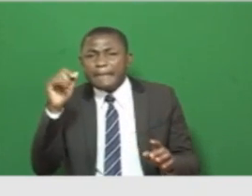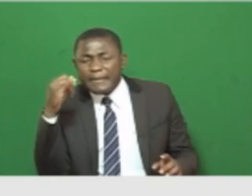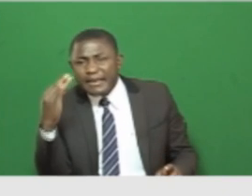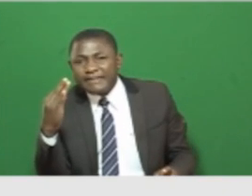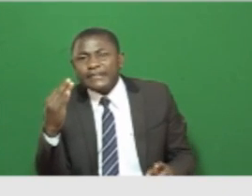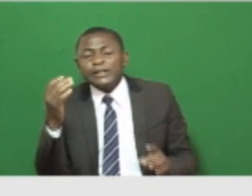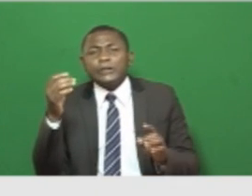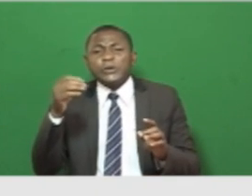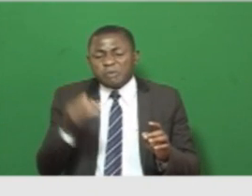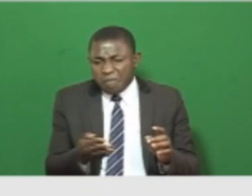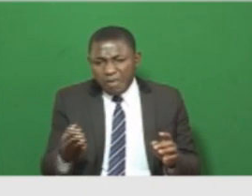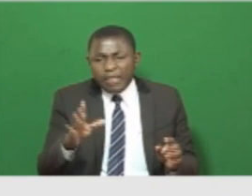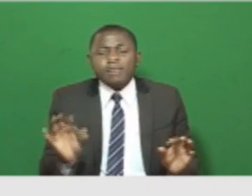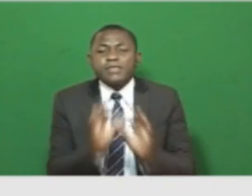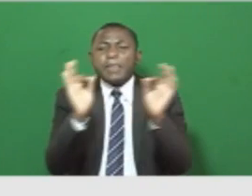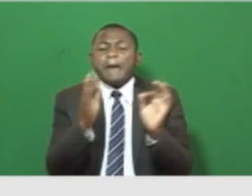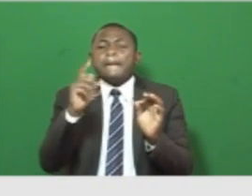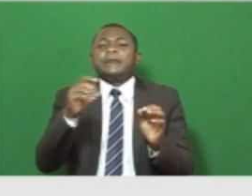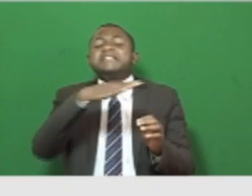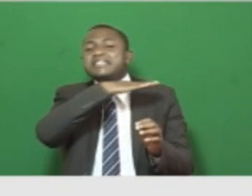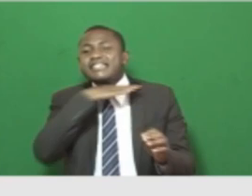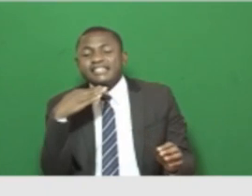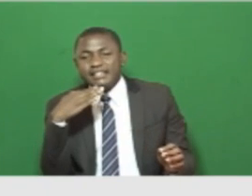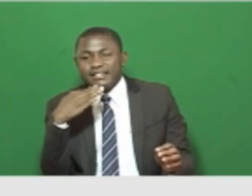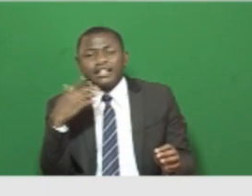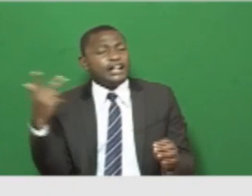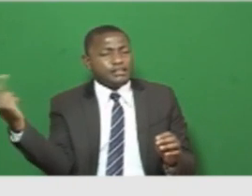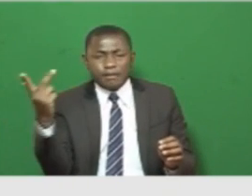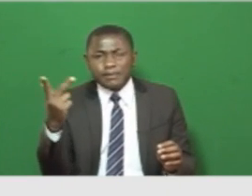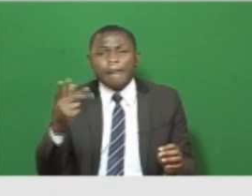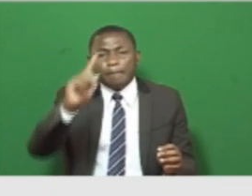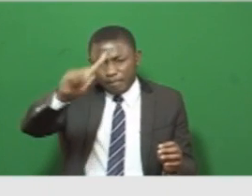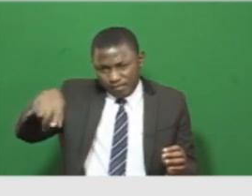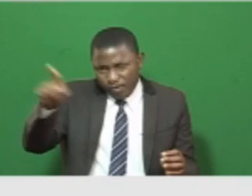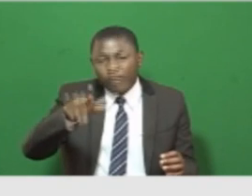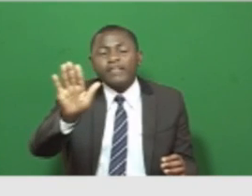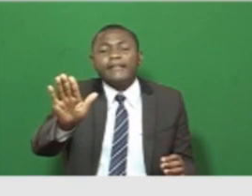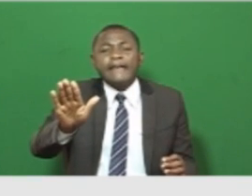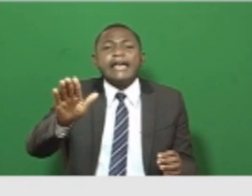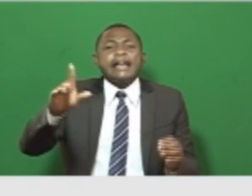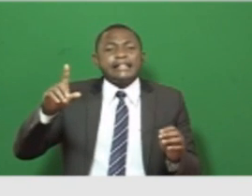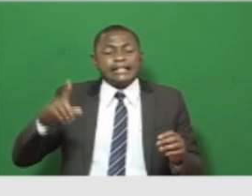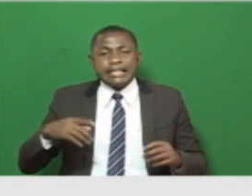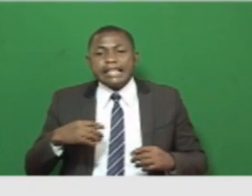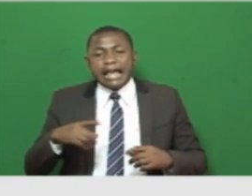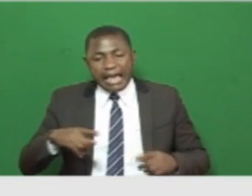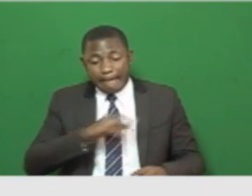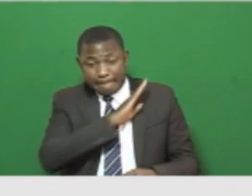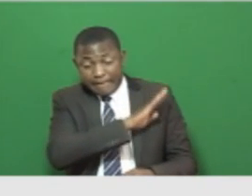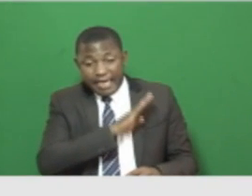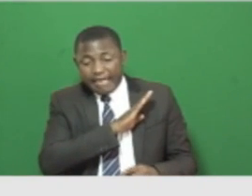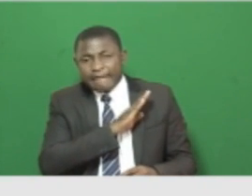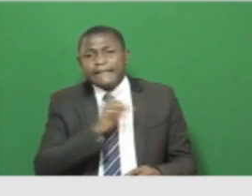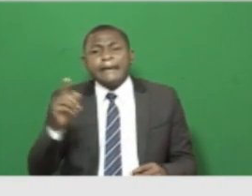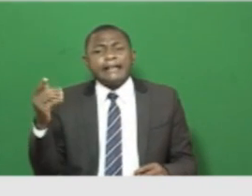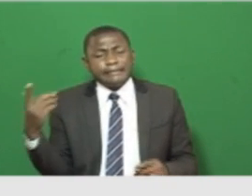upombwe asi uchiuraya wava mudariki wemurayiro. Taurai uye itai sevanhu vachazotongwa